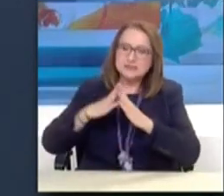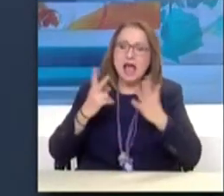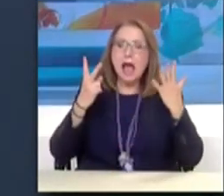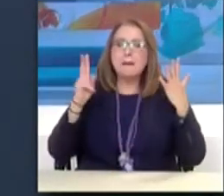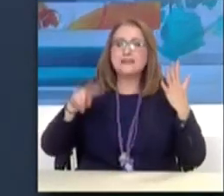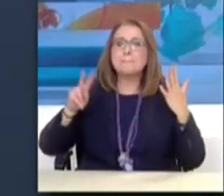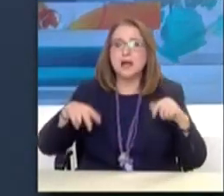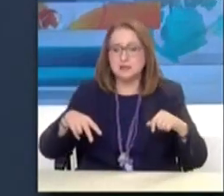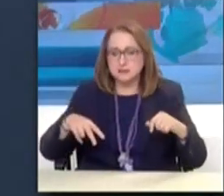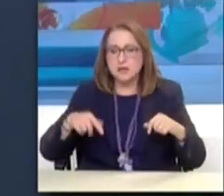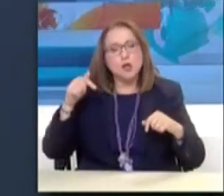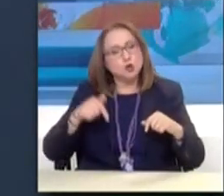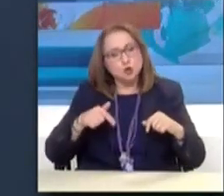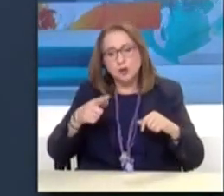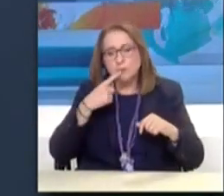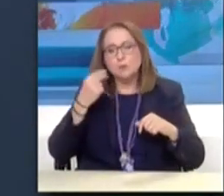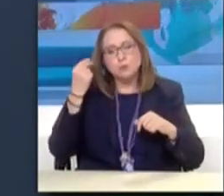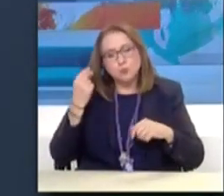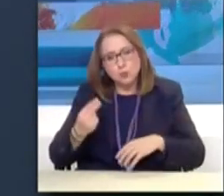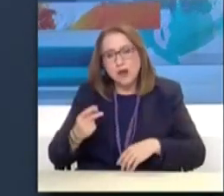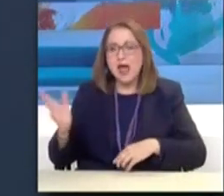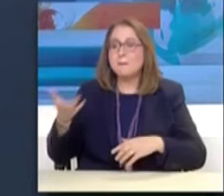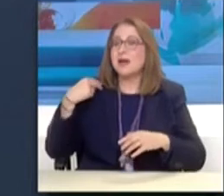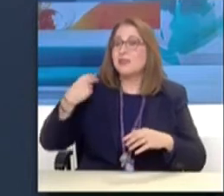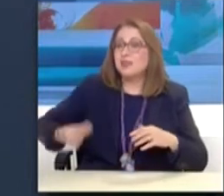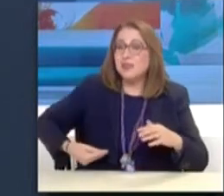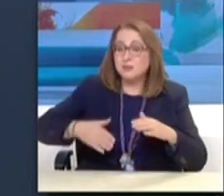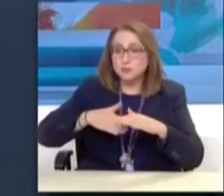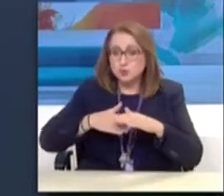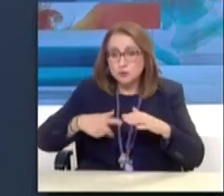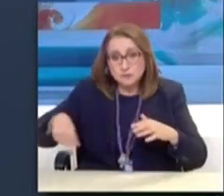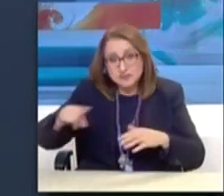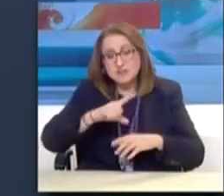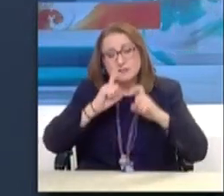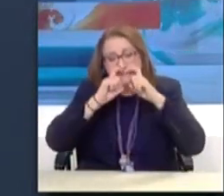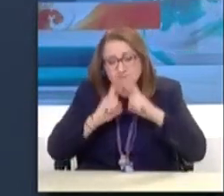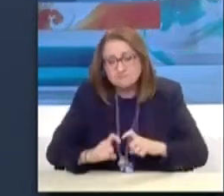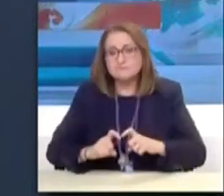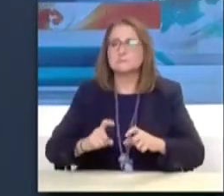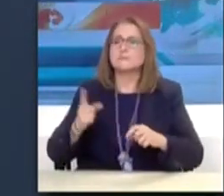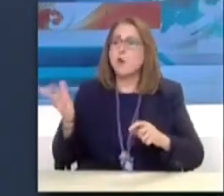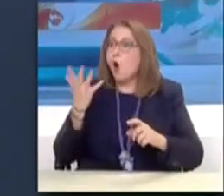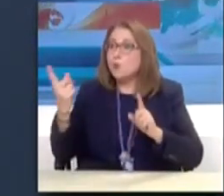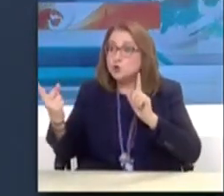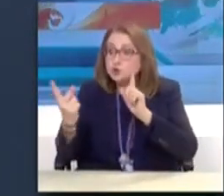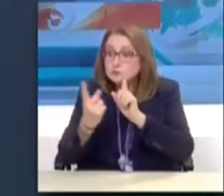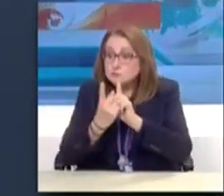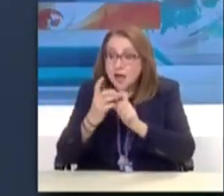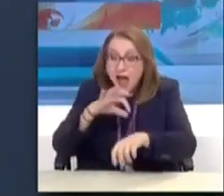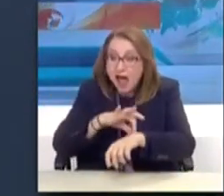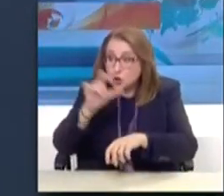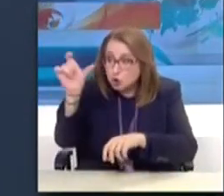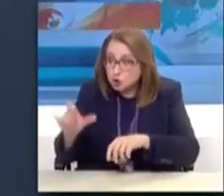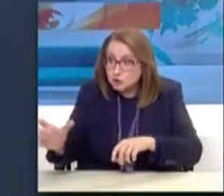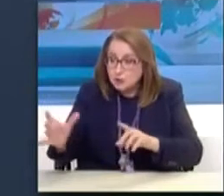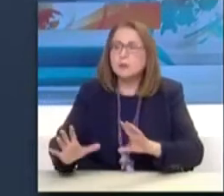Λοιμοξιολόγων και Εμπειρογνωμόνων σε δημόσιες υπηρεσίες απαραίτητες για τη λειτουργία του κράτους. Σας θυμίζω εδώ